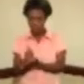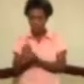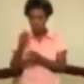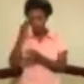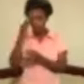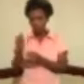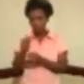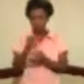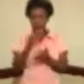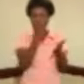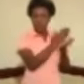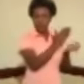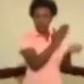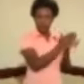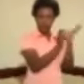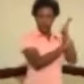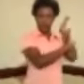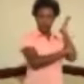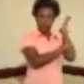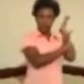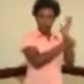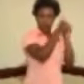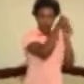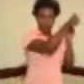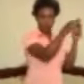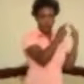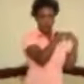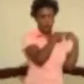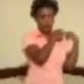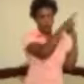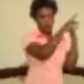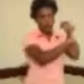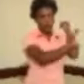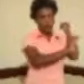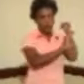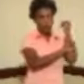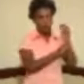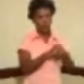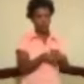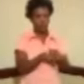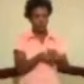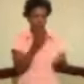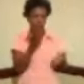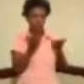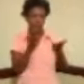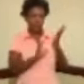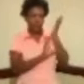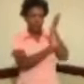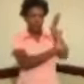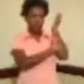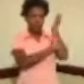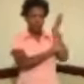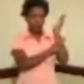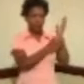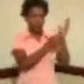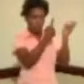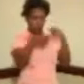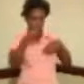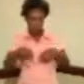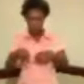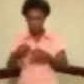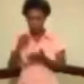dans le tremblement de terre là. Tiens. Ce n'est pas le problème de terre actuel, c'est le fait que le pas de carré est dans le pays pour le défendre passeport, il vient entrer par le